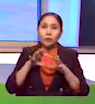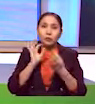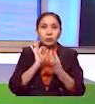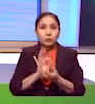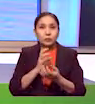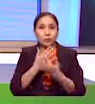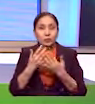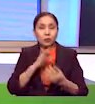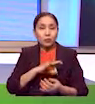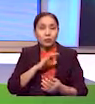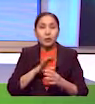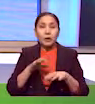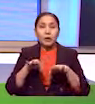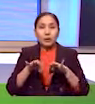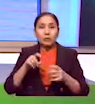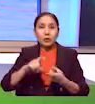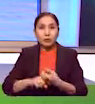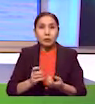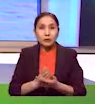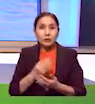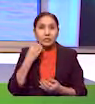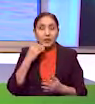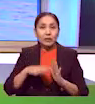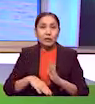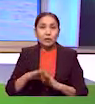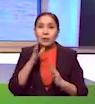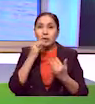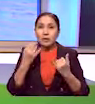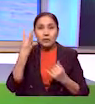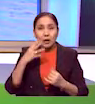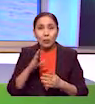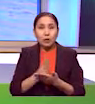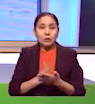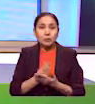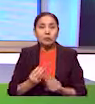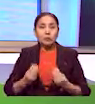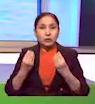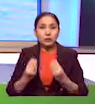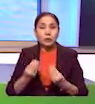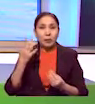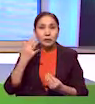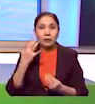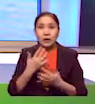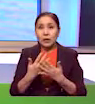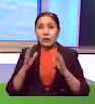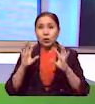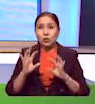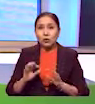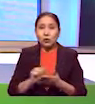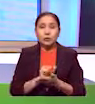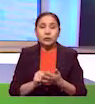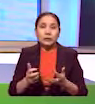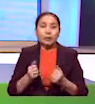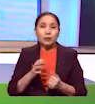Shu bois mamlakatimizda transport bilan bog'liq xizmat sifatini yaxshilash, zamonaviy xizmat ko'rsatishni yo'lga qo'yish maqsadida qator qonuniy hujjatlar